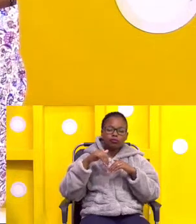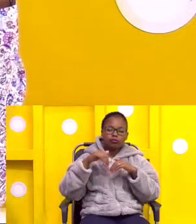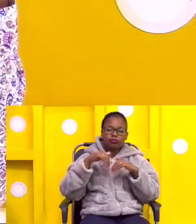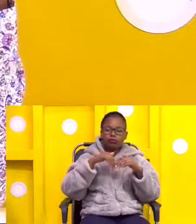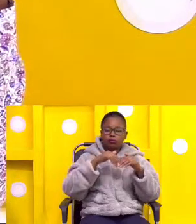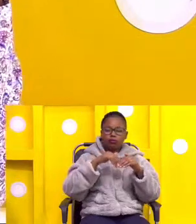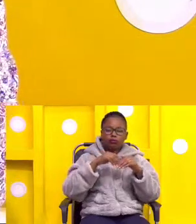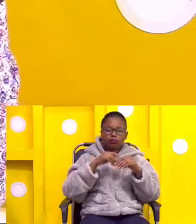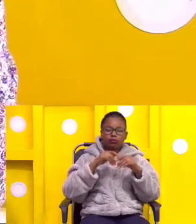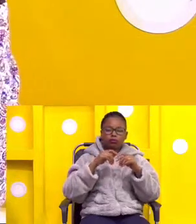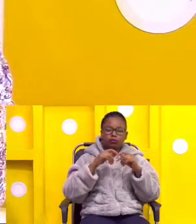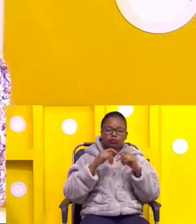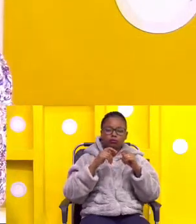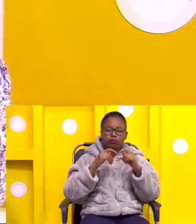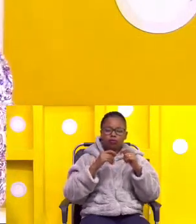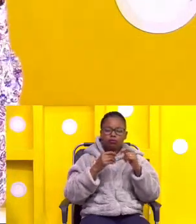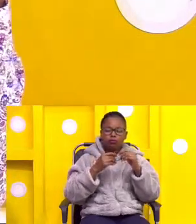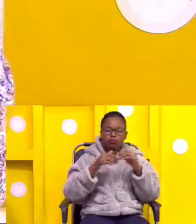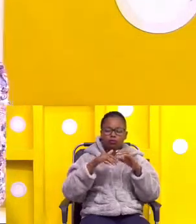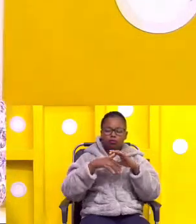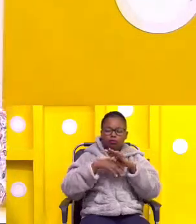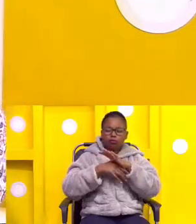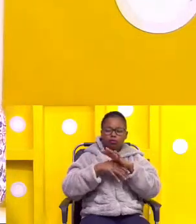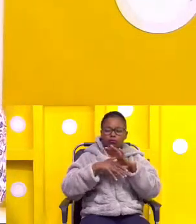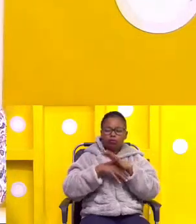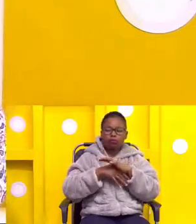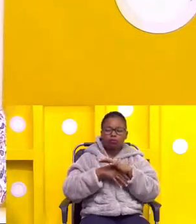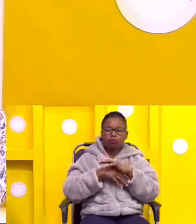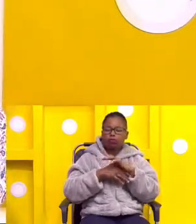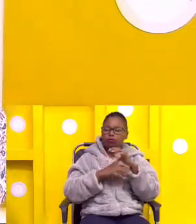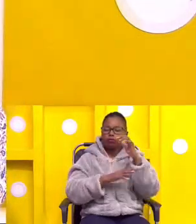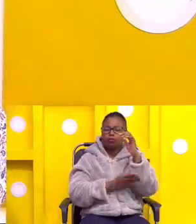lesbian, ndarĩ mwĩhoki Ngai, no nĩ ahurũkire.